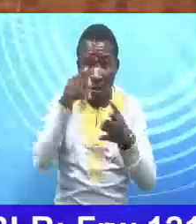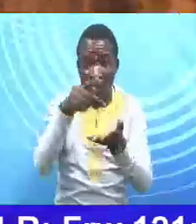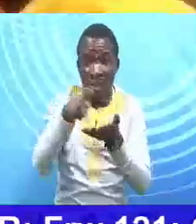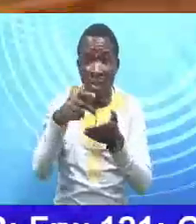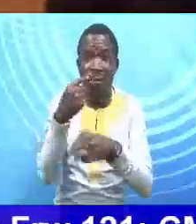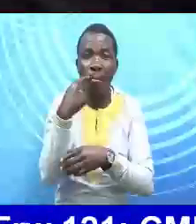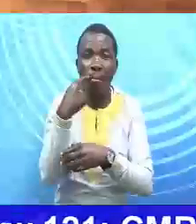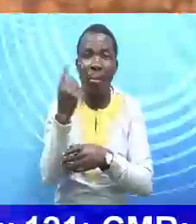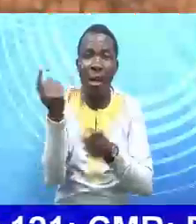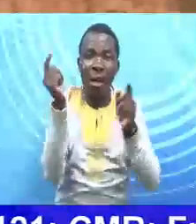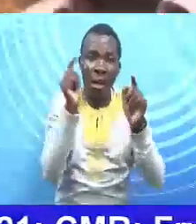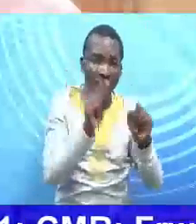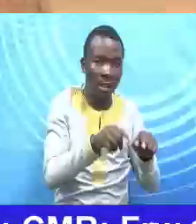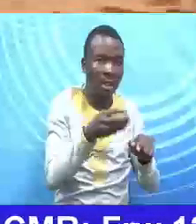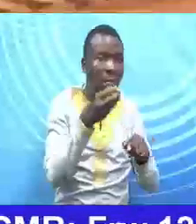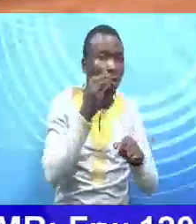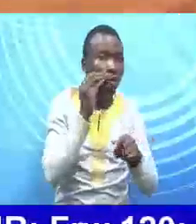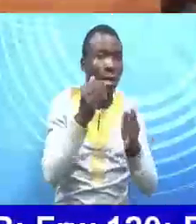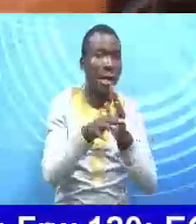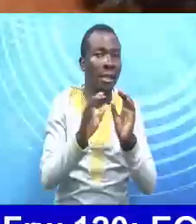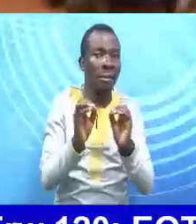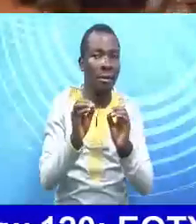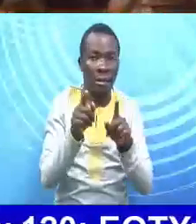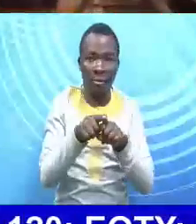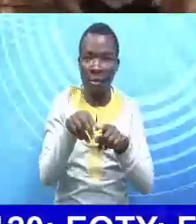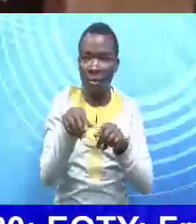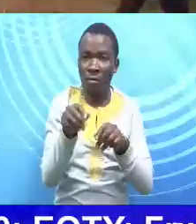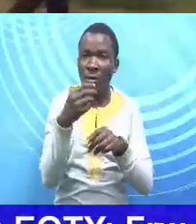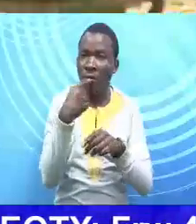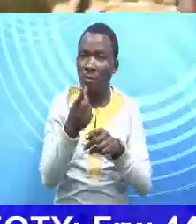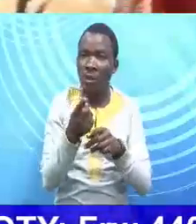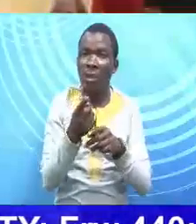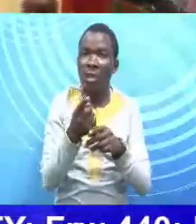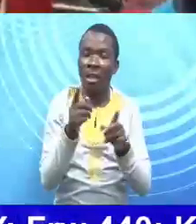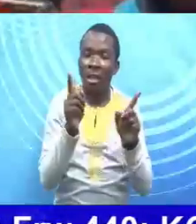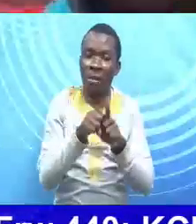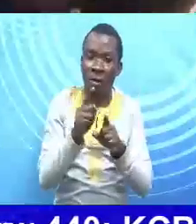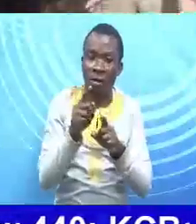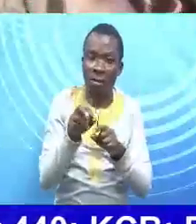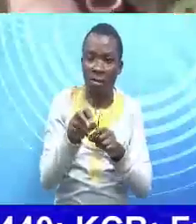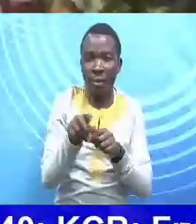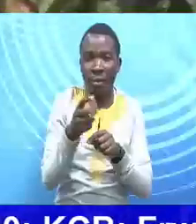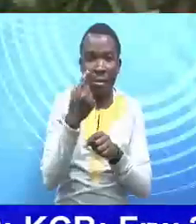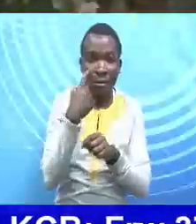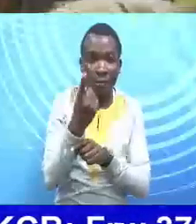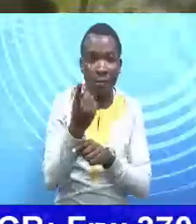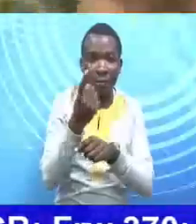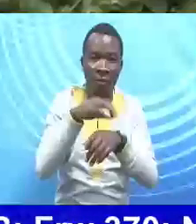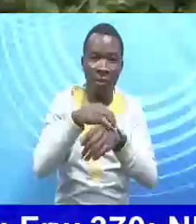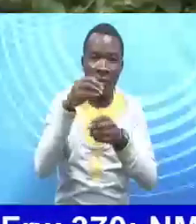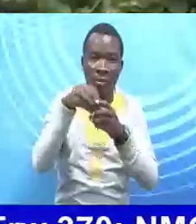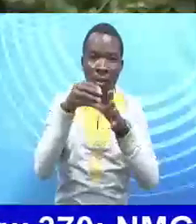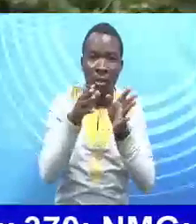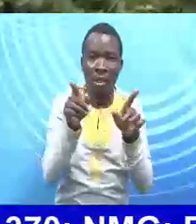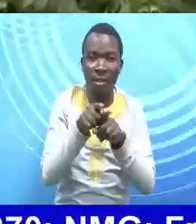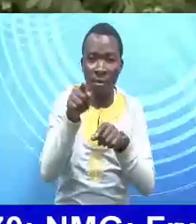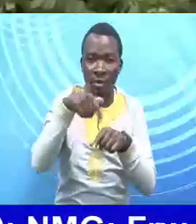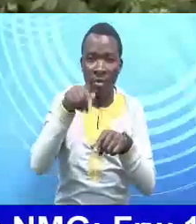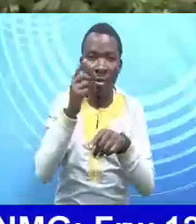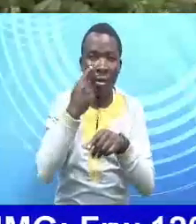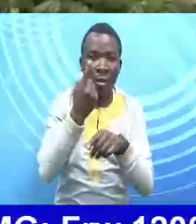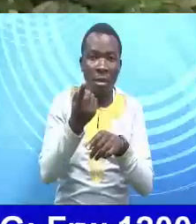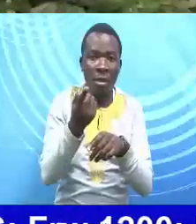akayicyuriwe ngo nta kibazo kibirimo nk'uko babivuga. Ariko kuko utambutse ubibona nanjye ko nabibonaga, ariko dufatiye muri rusange ko tubibona tuzi